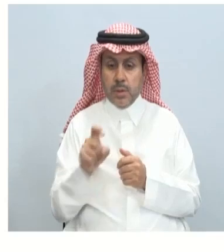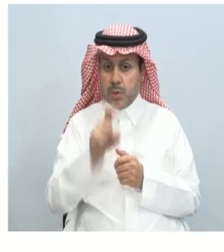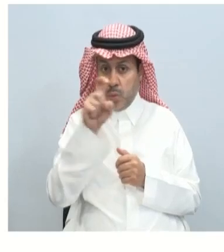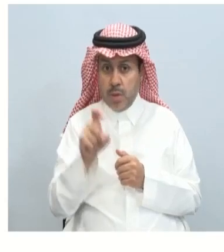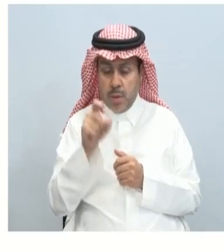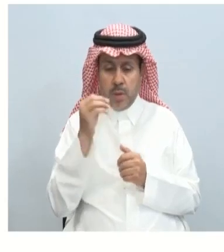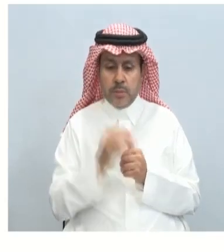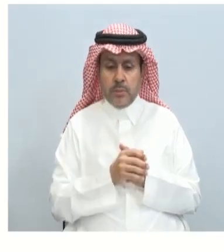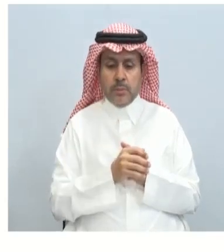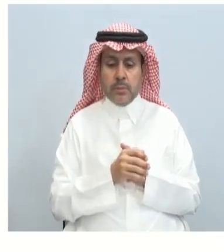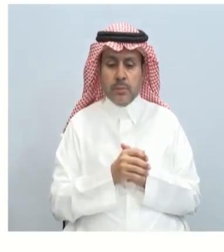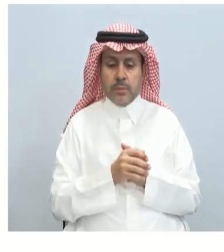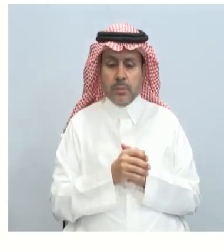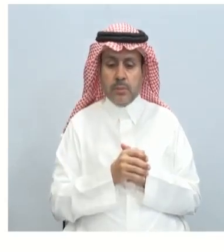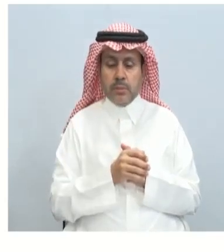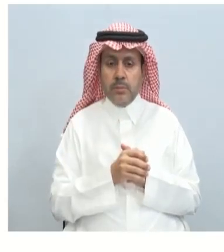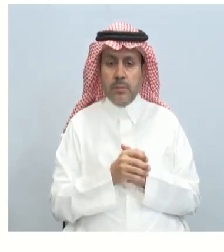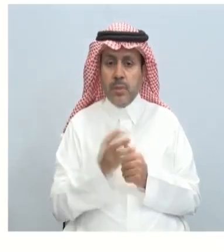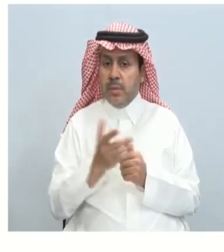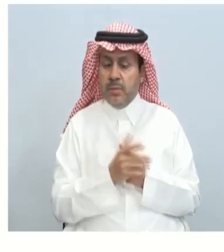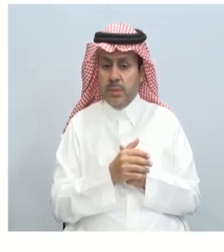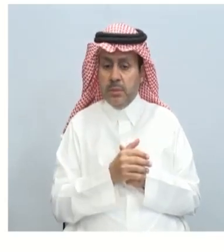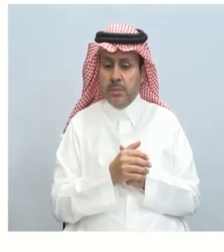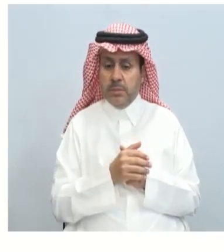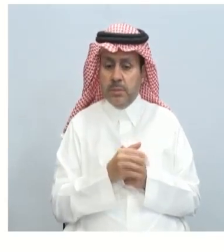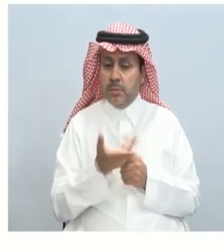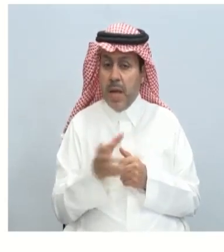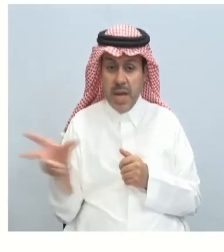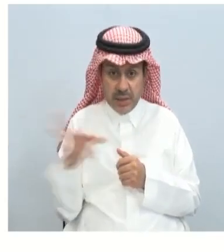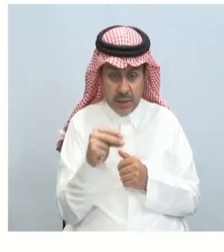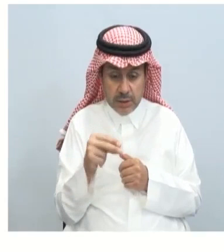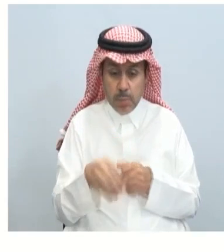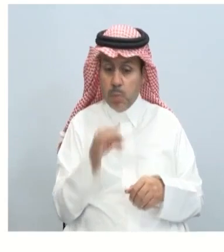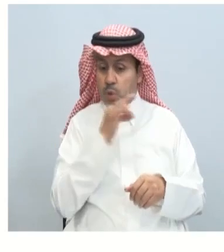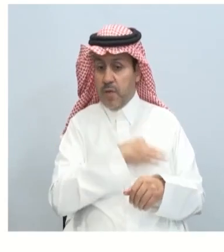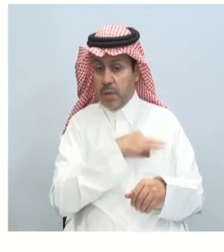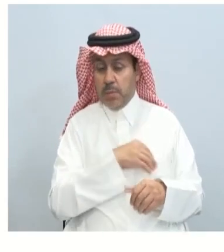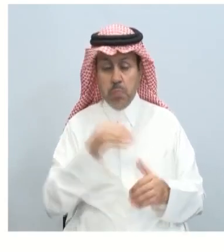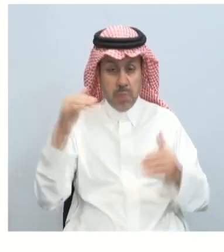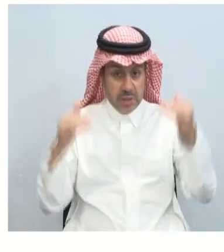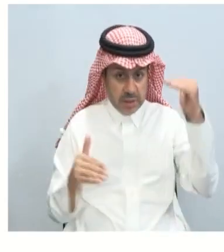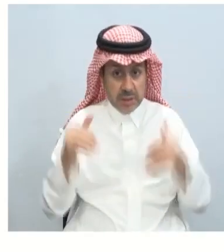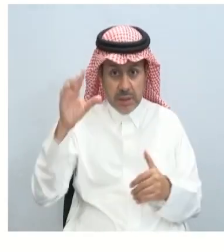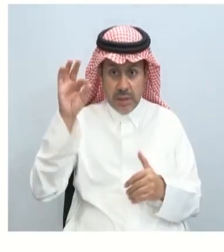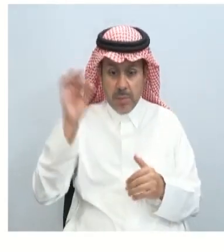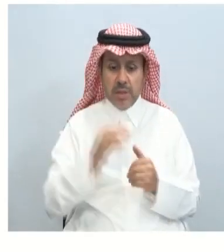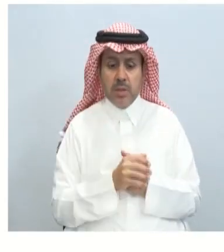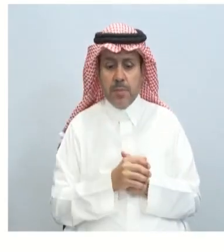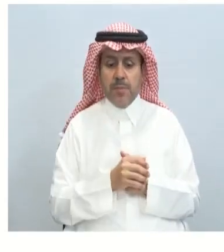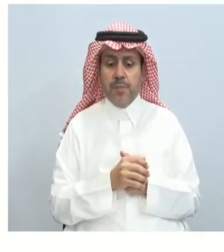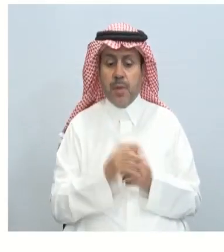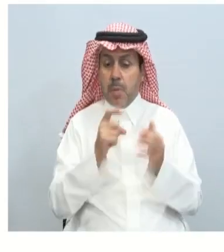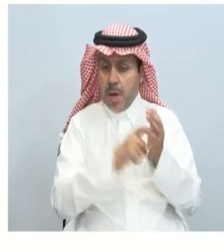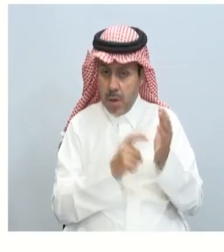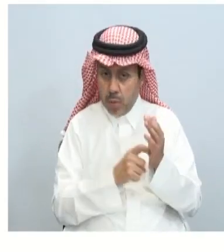السؤال الذي يليه في هذا التقويم استخلص من نتائج المستفاده من التميز